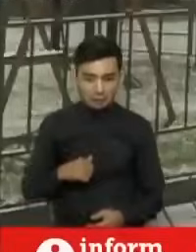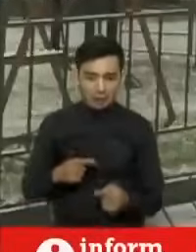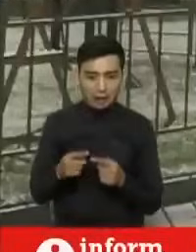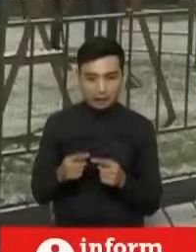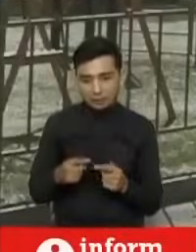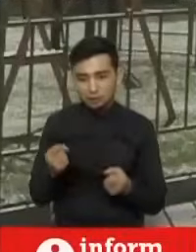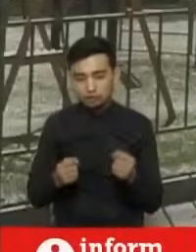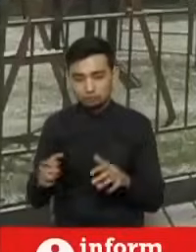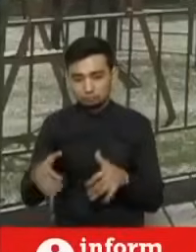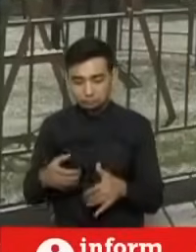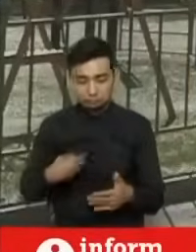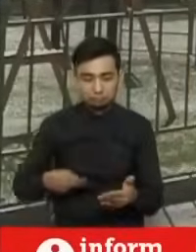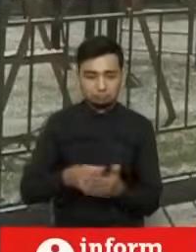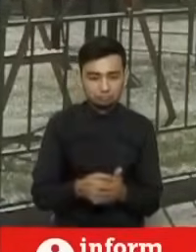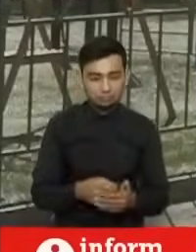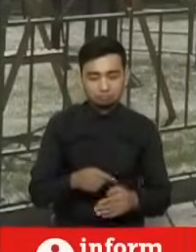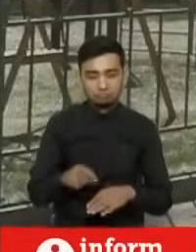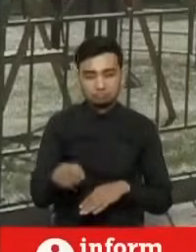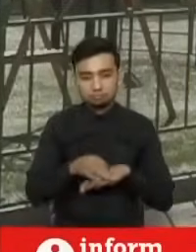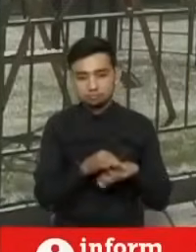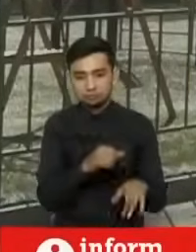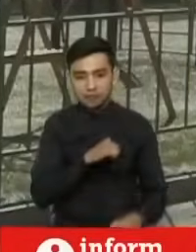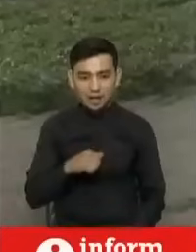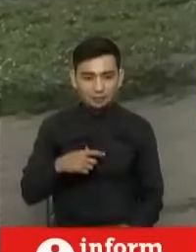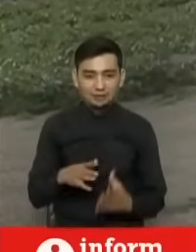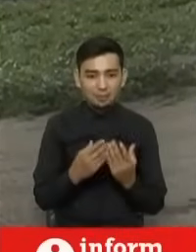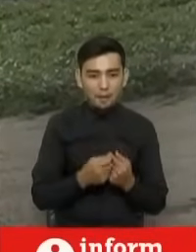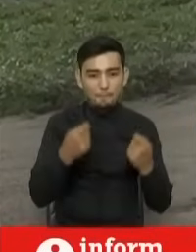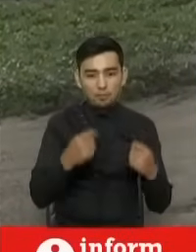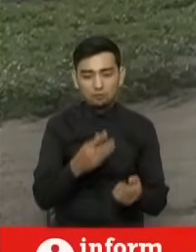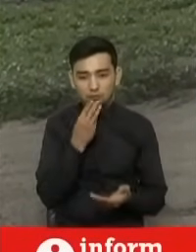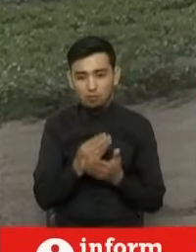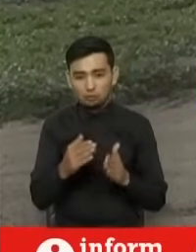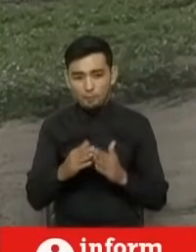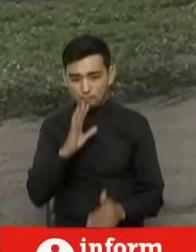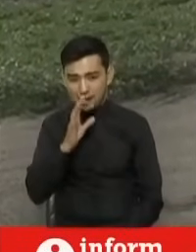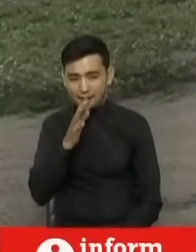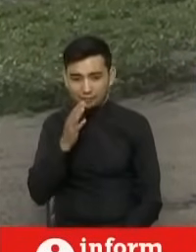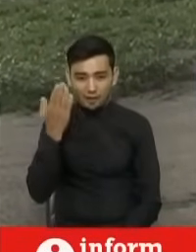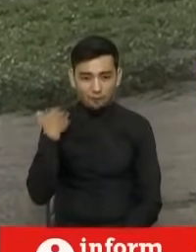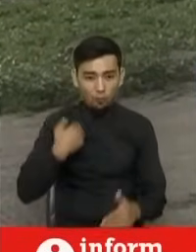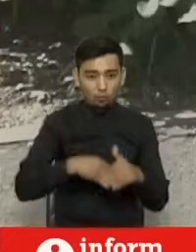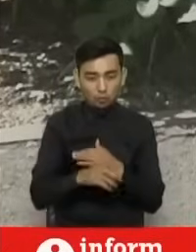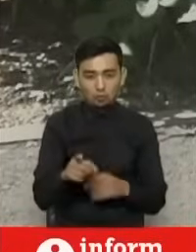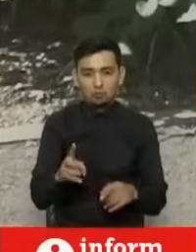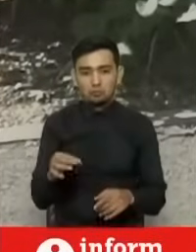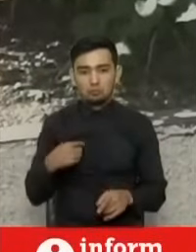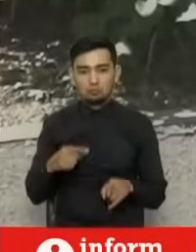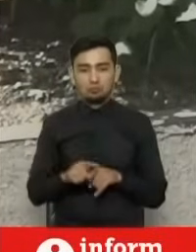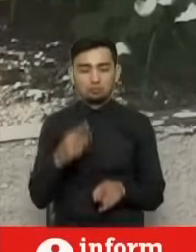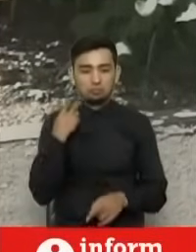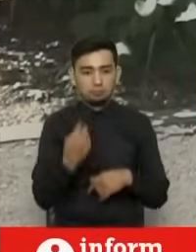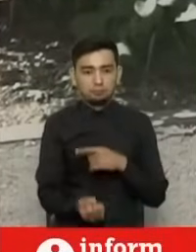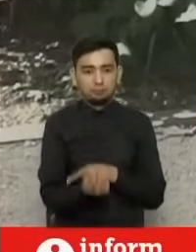Другим перепутали имена или адреса. Есть даже случай, когда семья продала свой дом в Дубовке еще 5 лет назад, но тоже оказалась в должниках. По